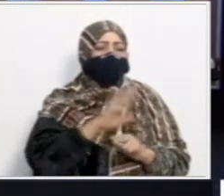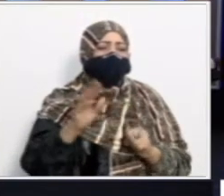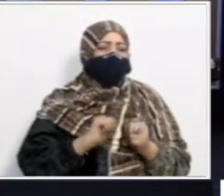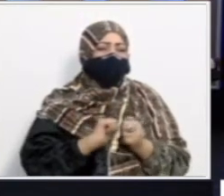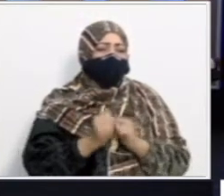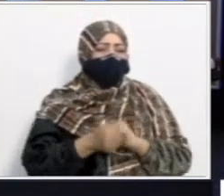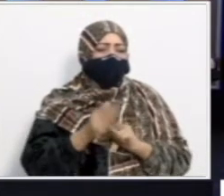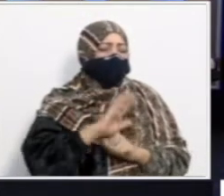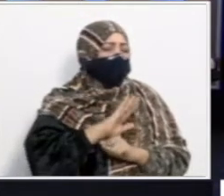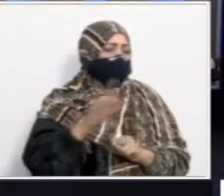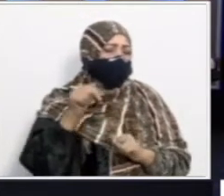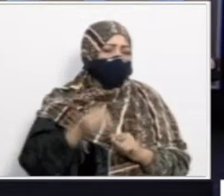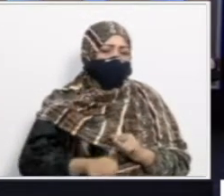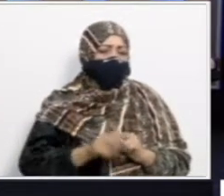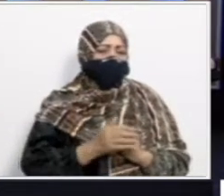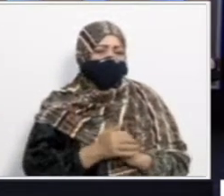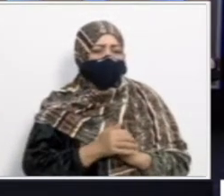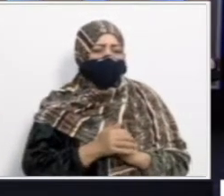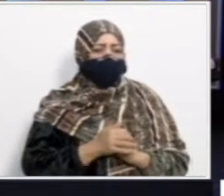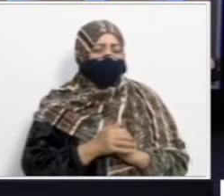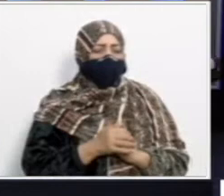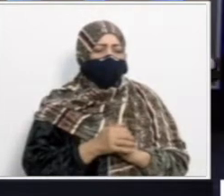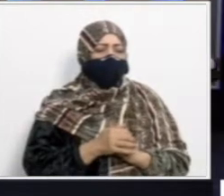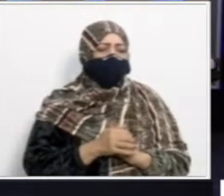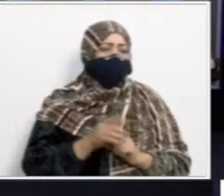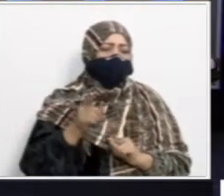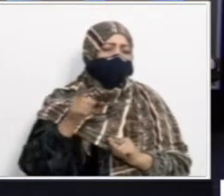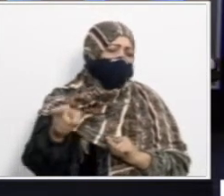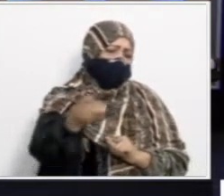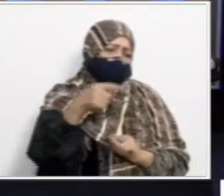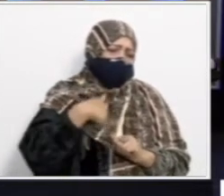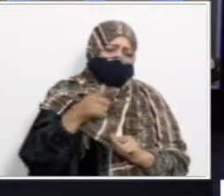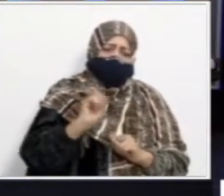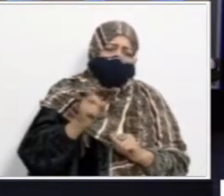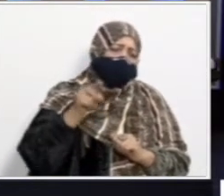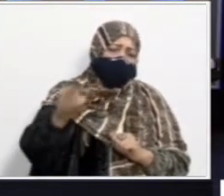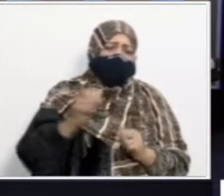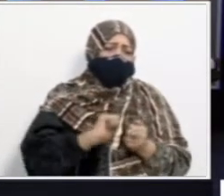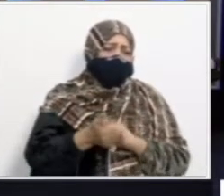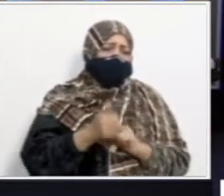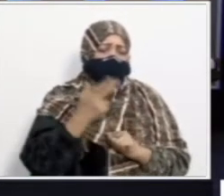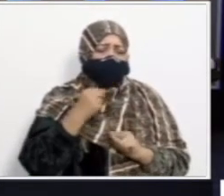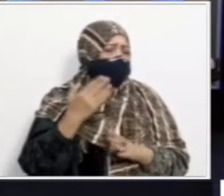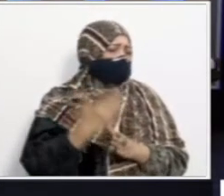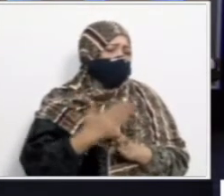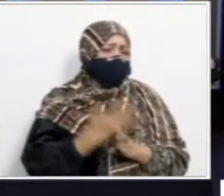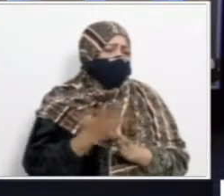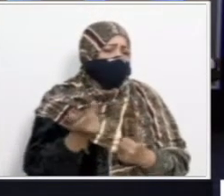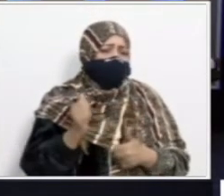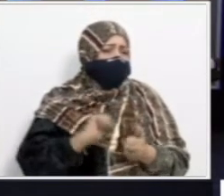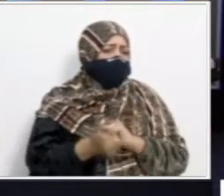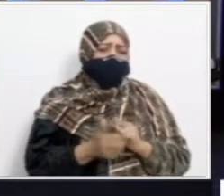لكن هم اللي طلبوا الطلاق. عندهم سبب، هم دعاهم للطلاق، مثلا انت مقصر في حق زوجتك، في النفقه،